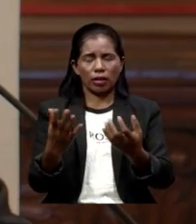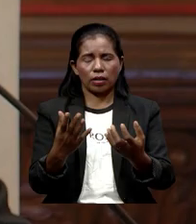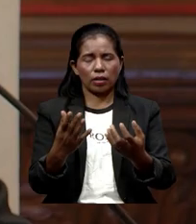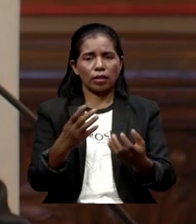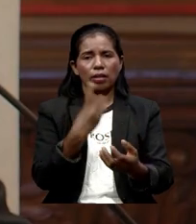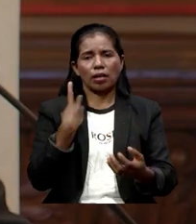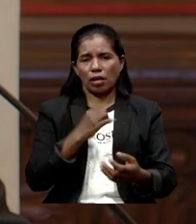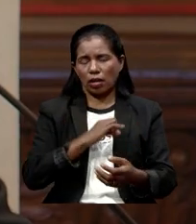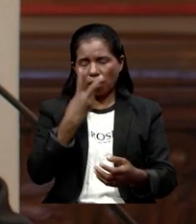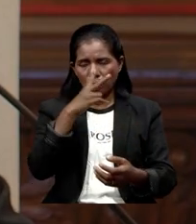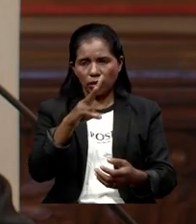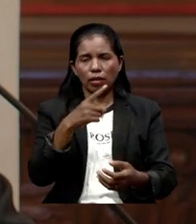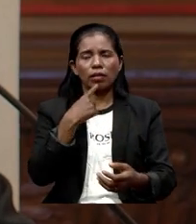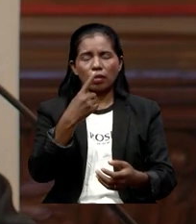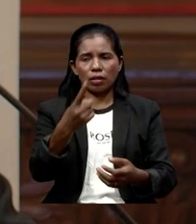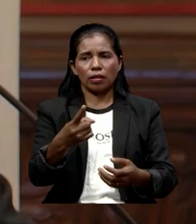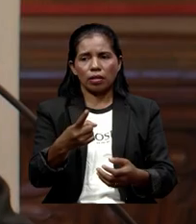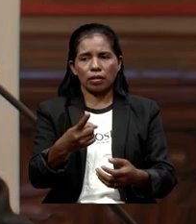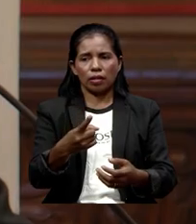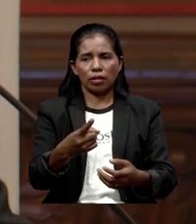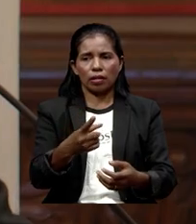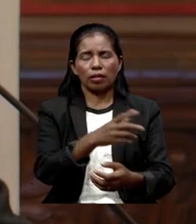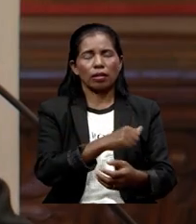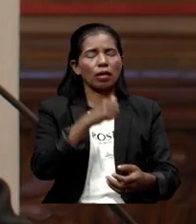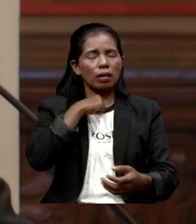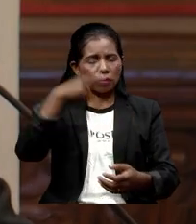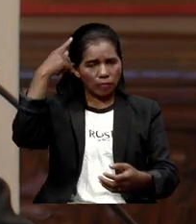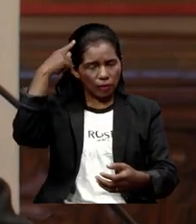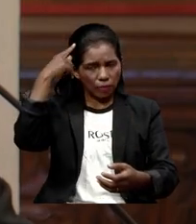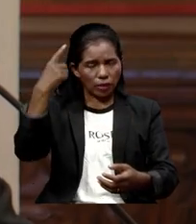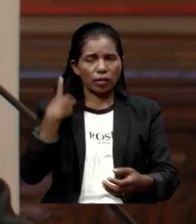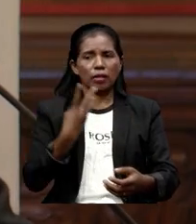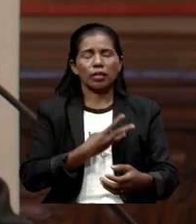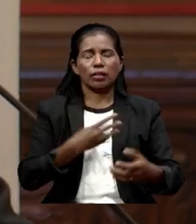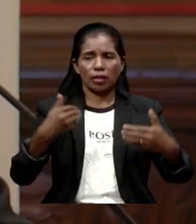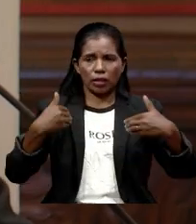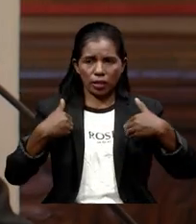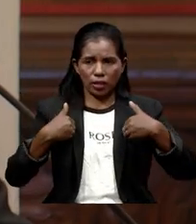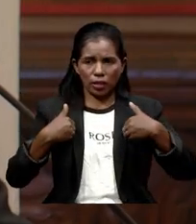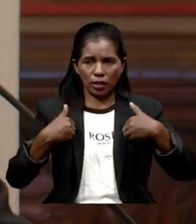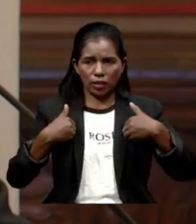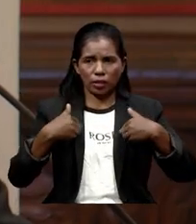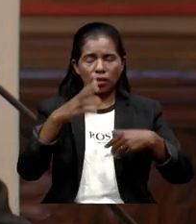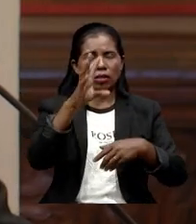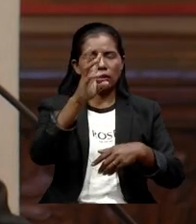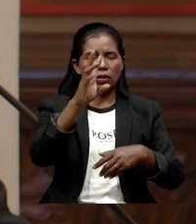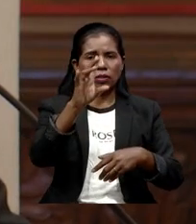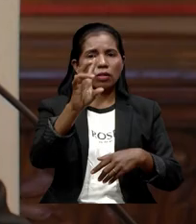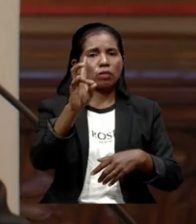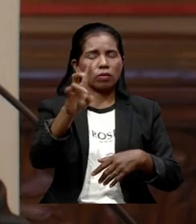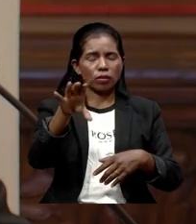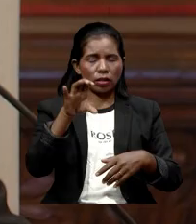Tadi saya menyampaikan kepada Bapak Suci bahwa kita memiliki 714